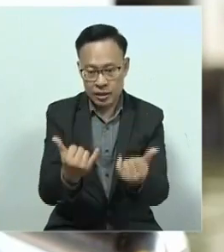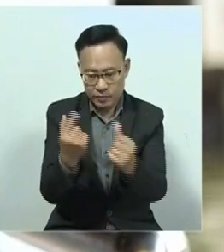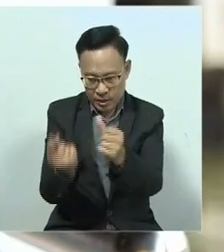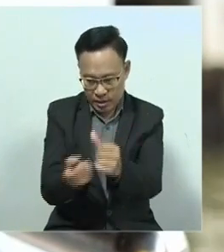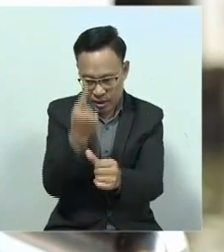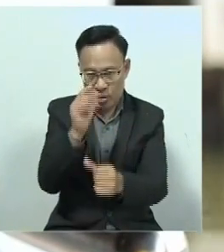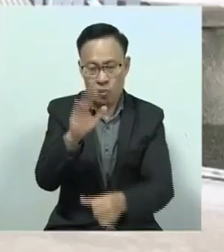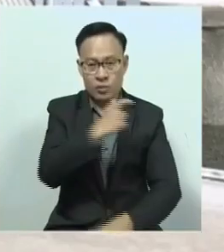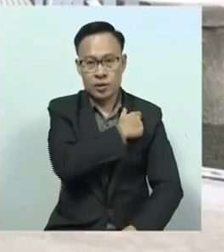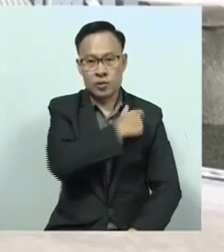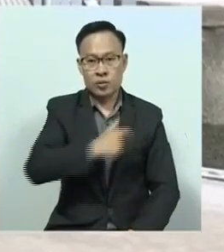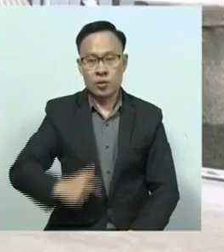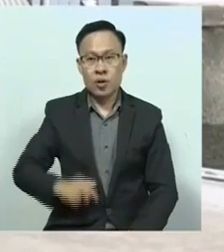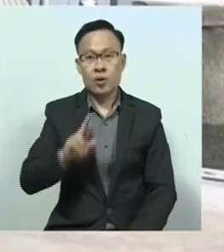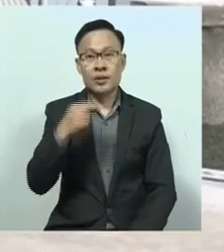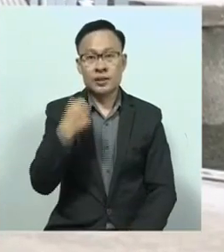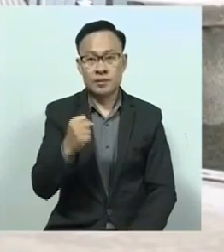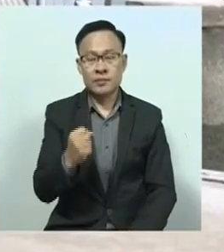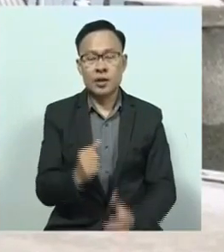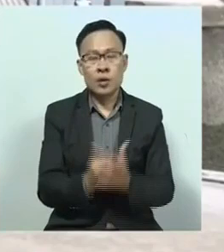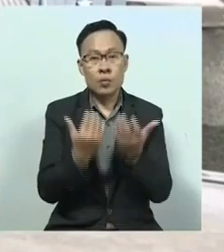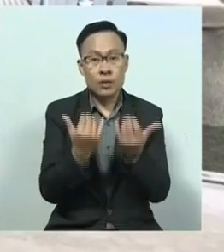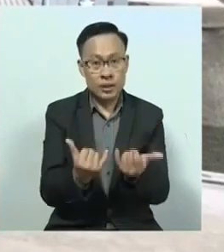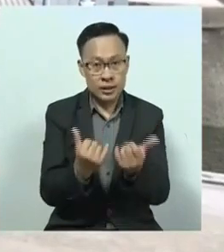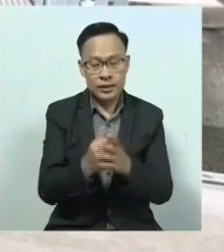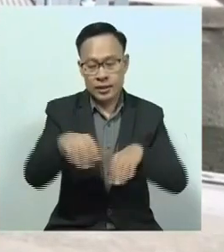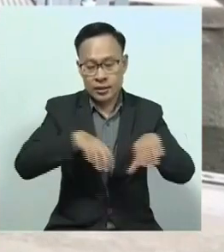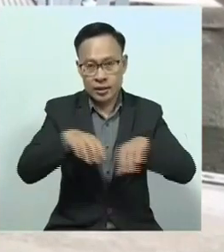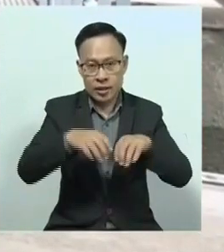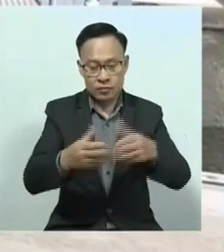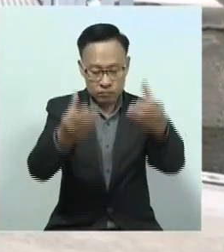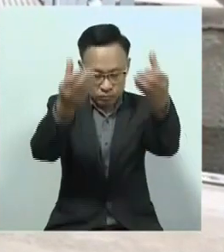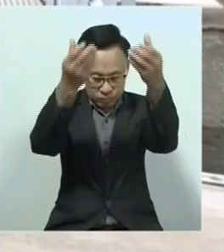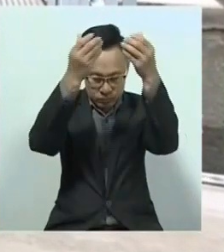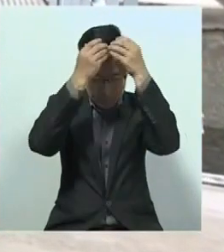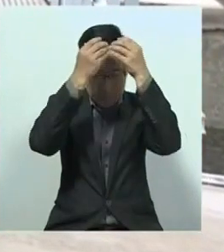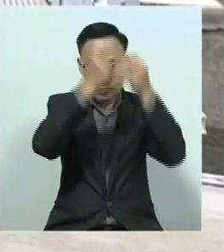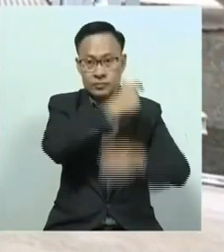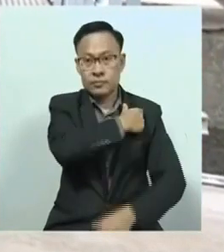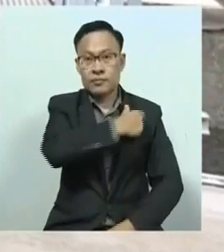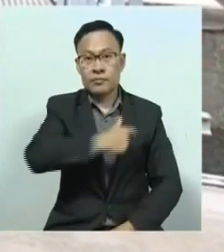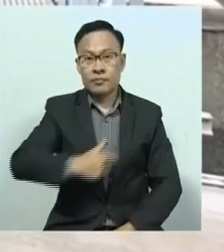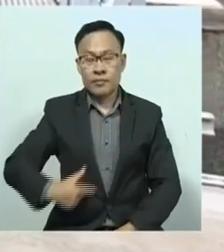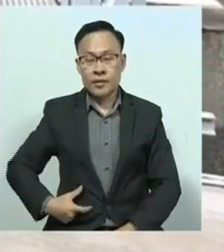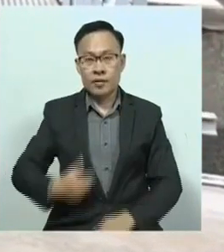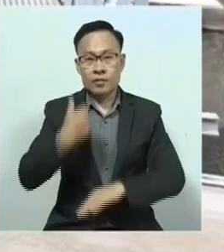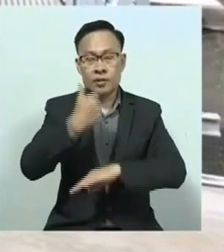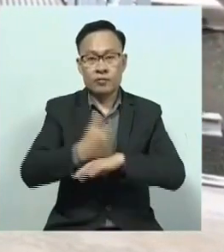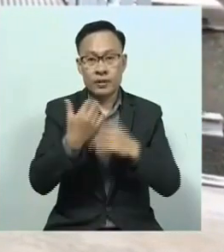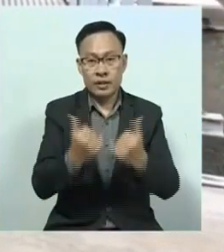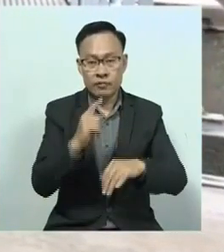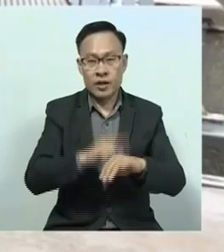ค่ะศาสตร์พระราชาสู่การพัฒนาอย่างยั่งยืนในห้วงเวลามหามงคลพระราชพิธีบรมราชาภิเษกขอลาไปก่อนนะคะดิ